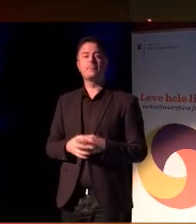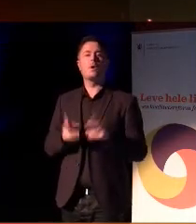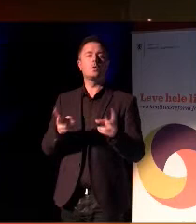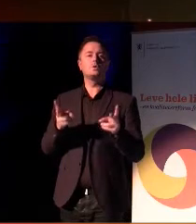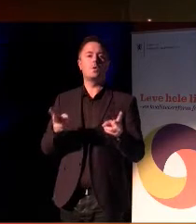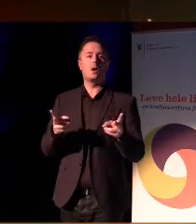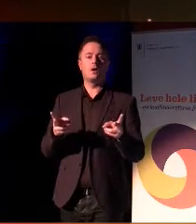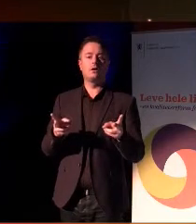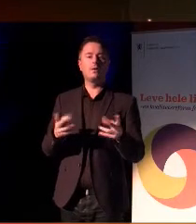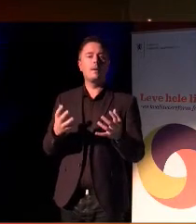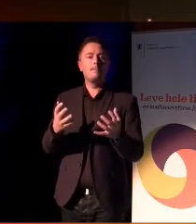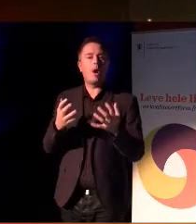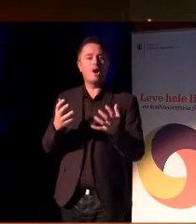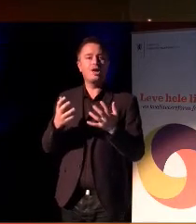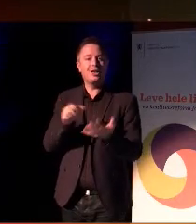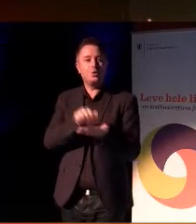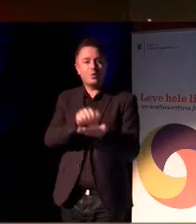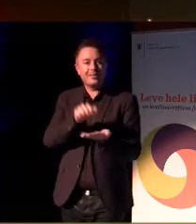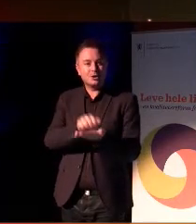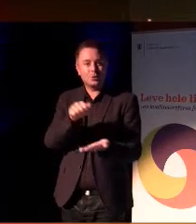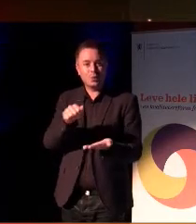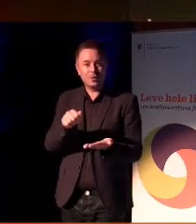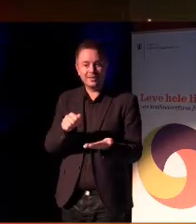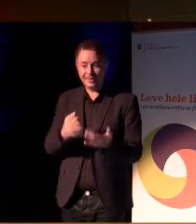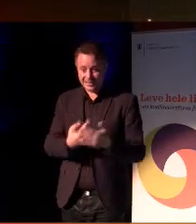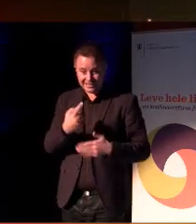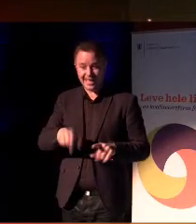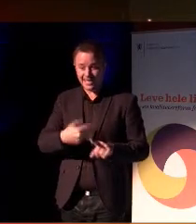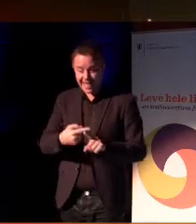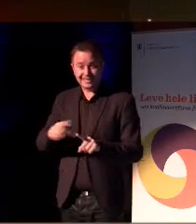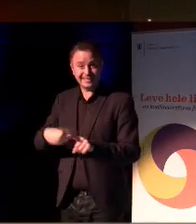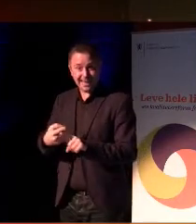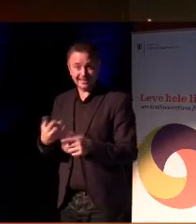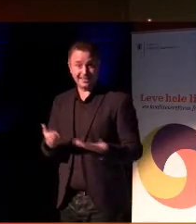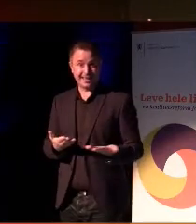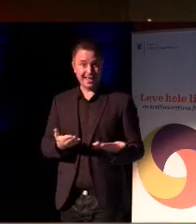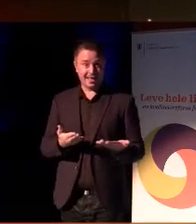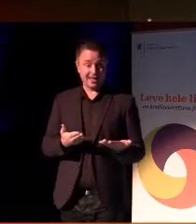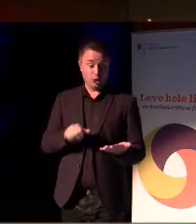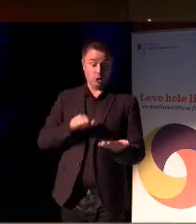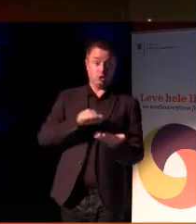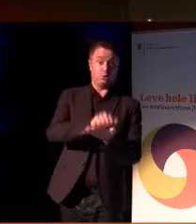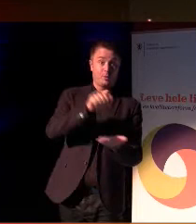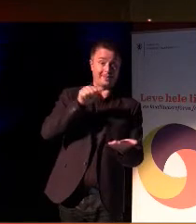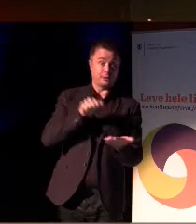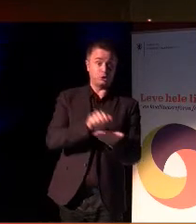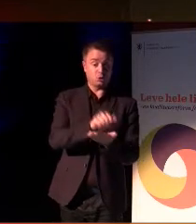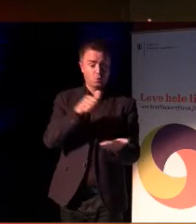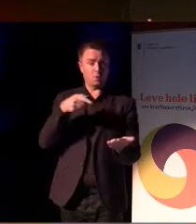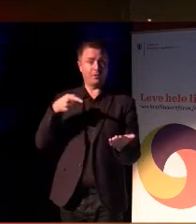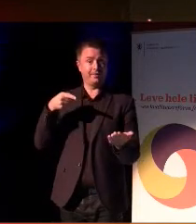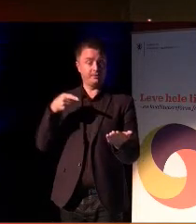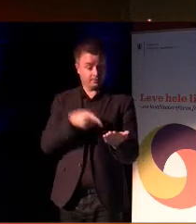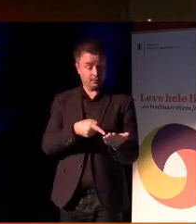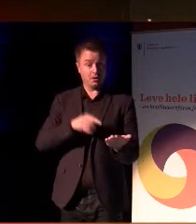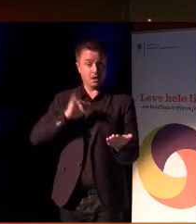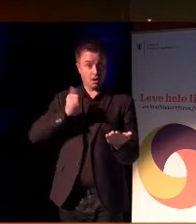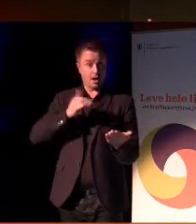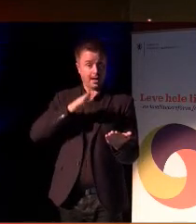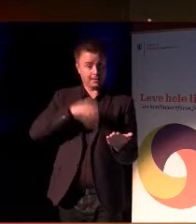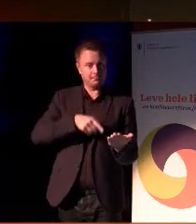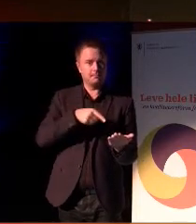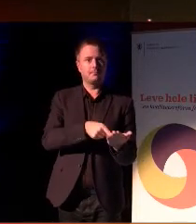også. Og her det samme argumentene. Det jo ikke dokumentasjonen I seg selv, men det handler nettopp at